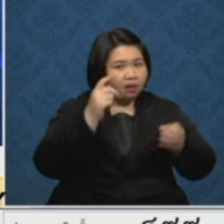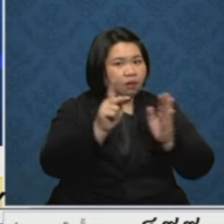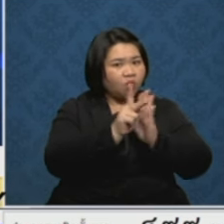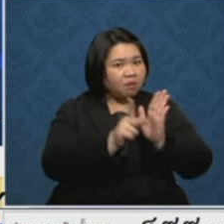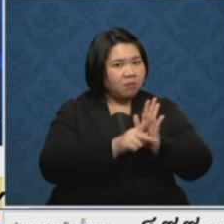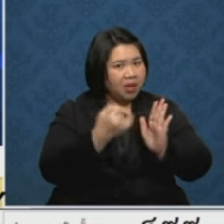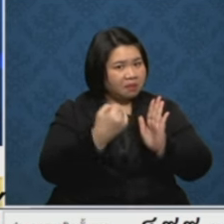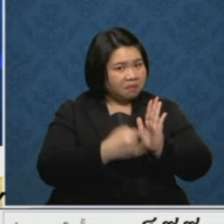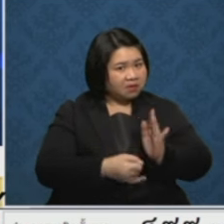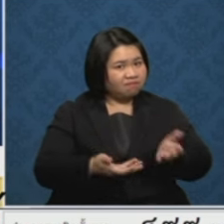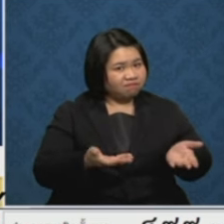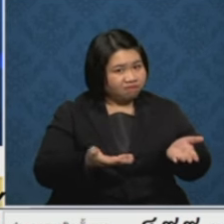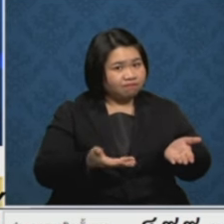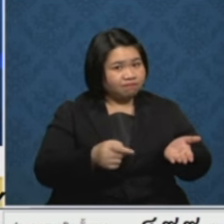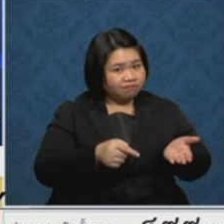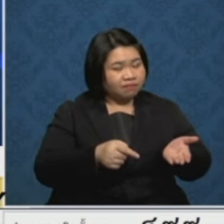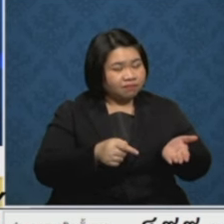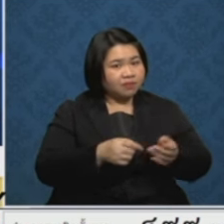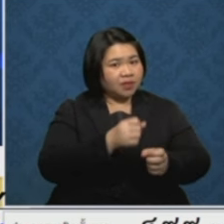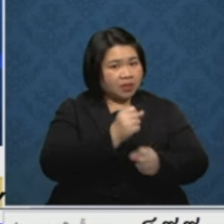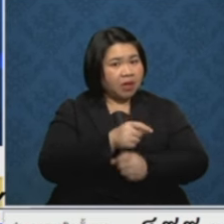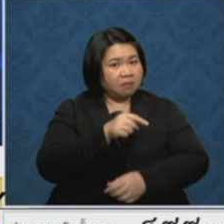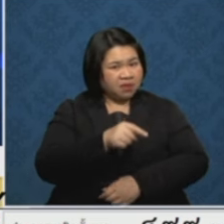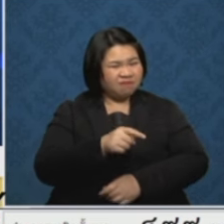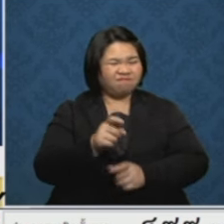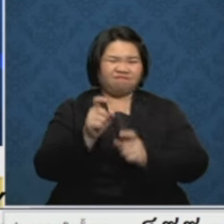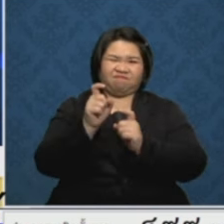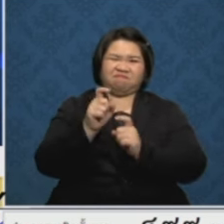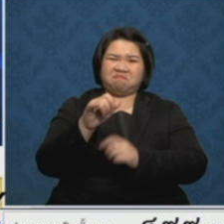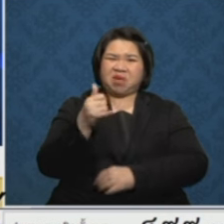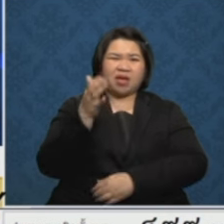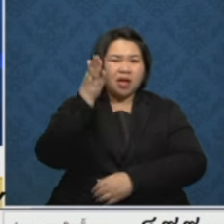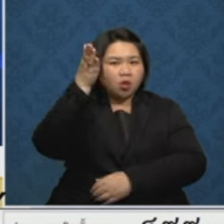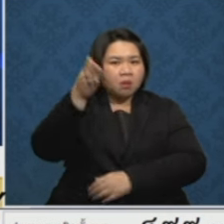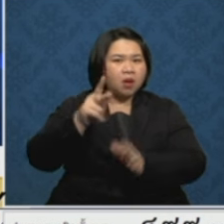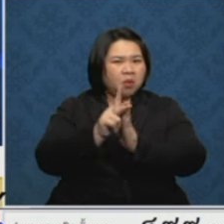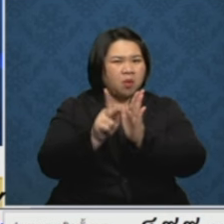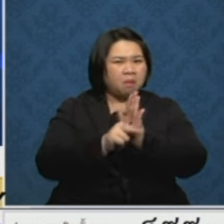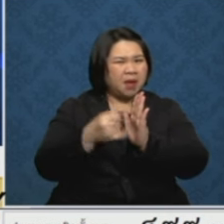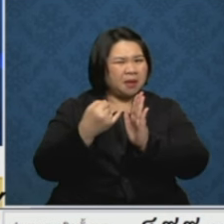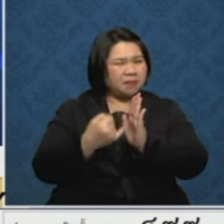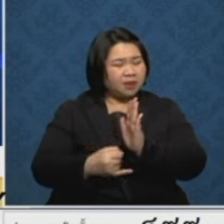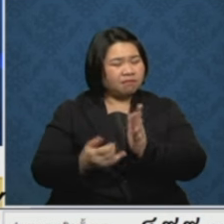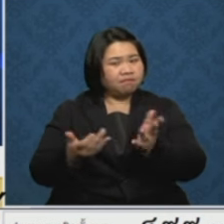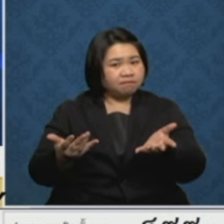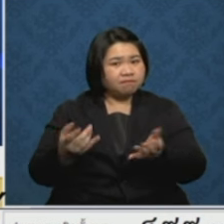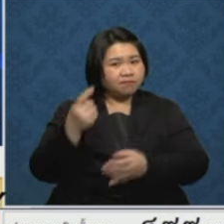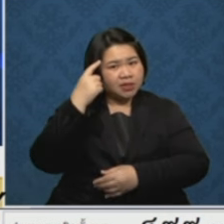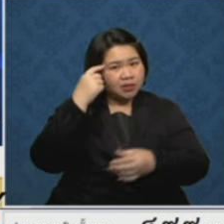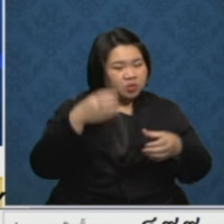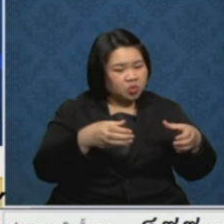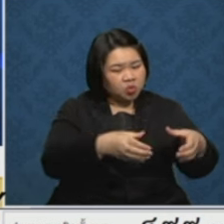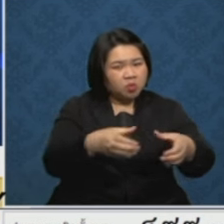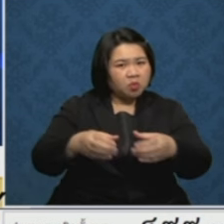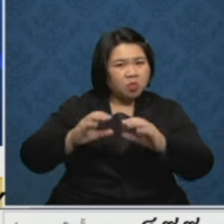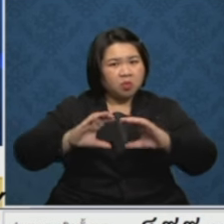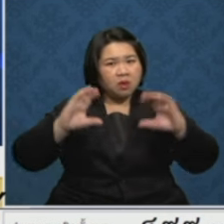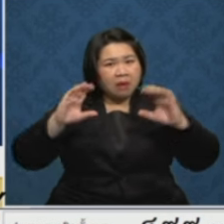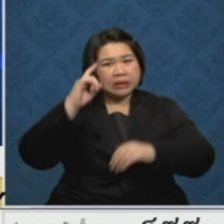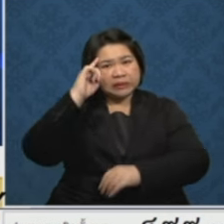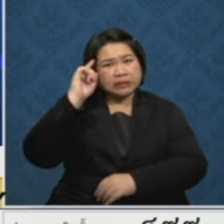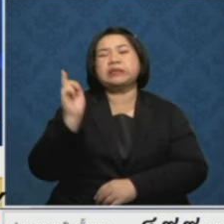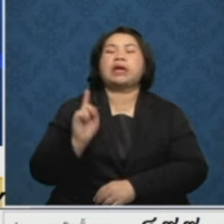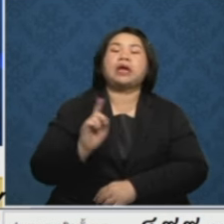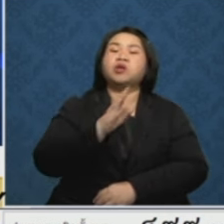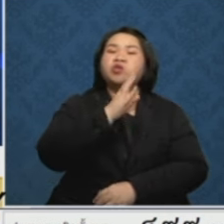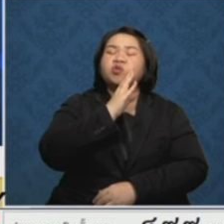หมายครั้งนี้ในการกระทำที่สุ่มเสี่ยงต่อการผิดกฎหมายครั้งนี้หรือไม่ถ้าท่านเอง